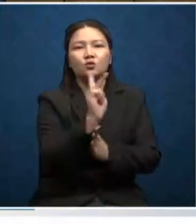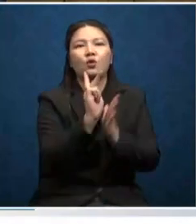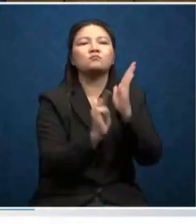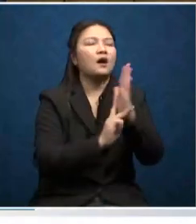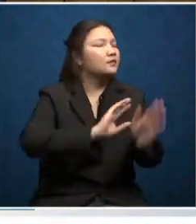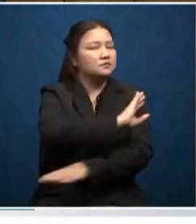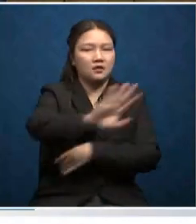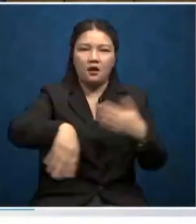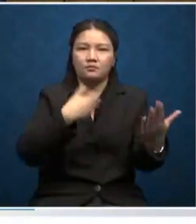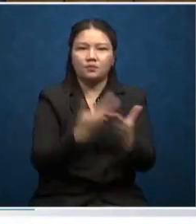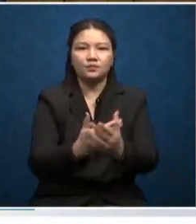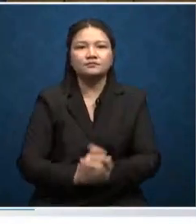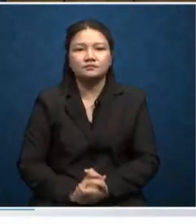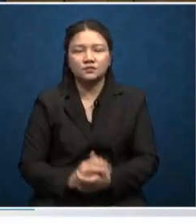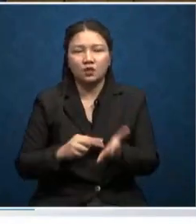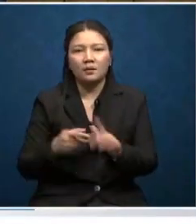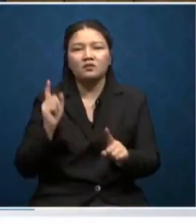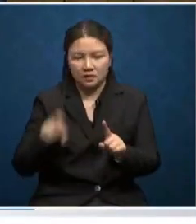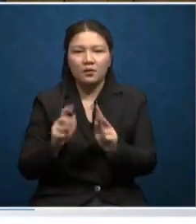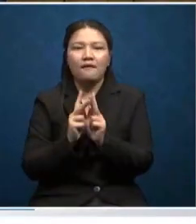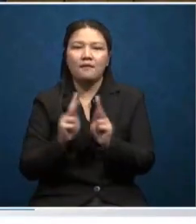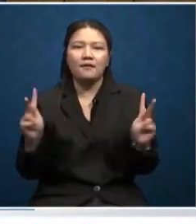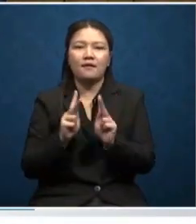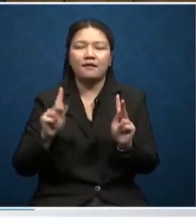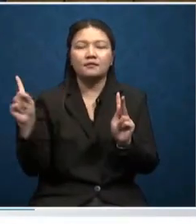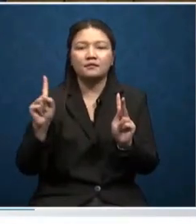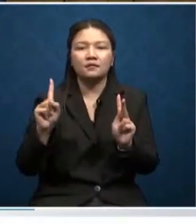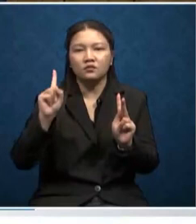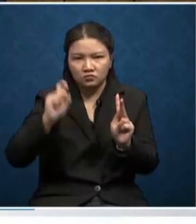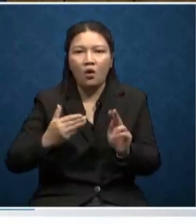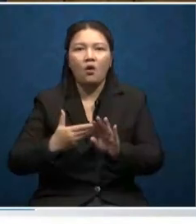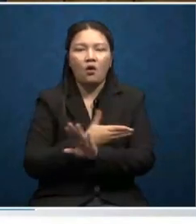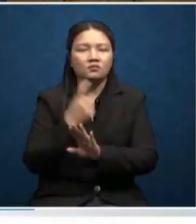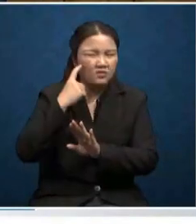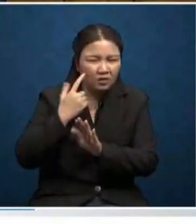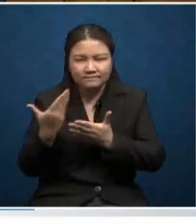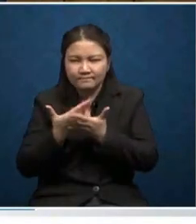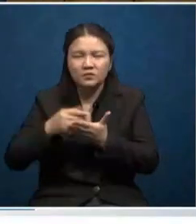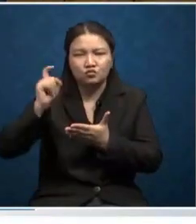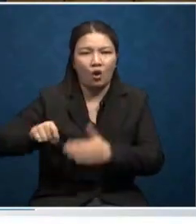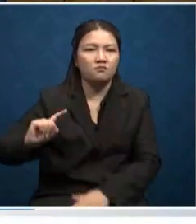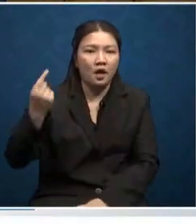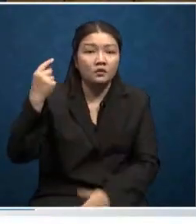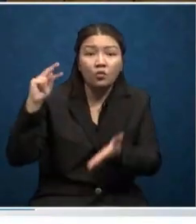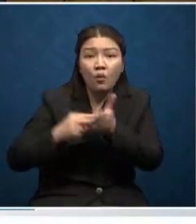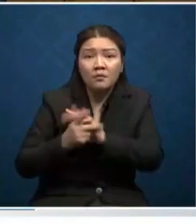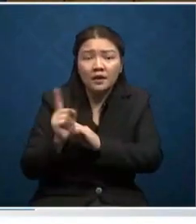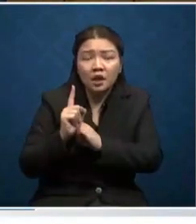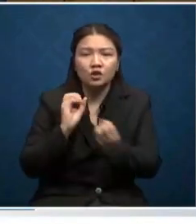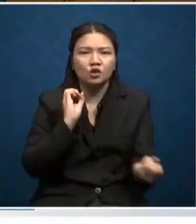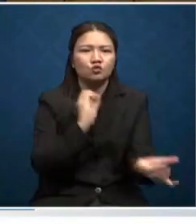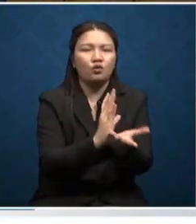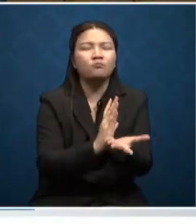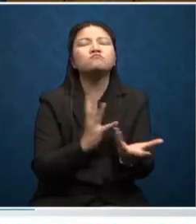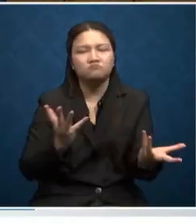ฉบับกรรมาธิการก็คงจะต้องดำเนินการอย่างใดอย่างหนึ่งแล้วมันก็จะมีผล